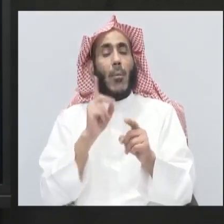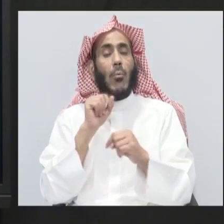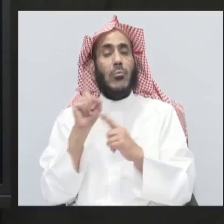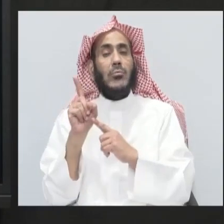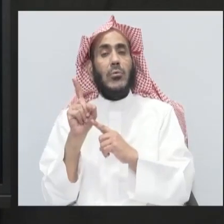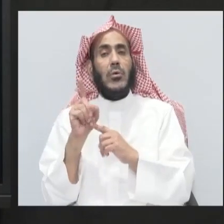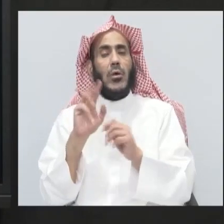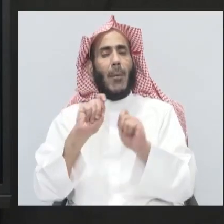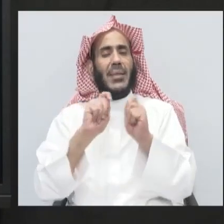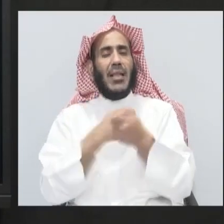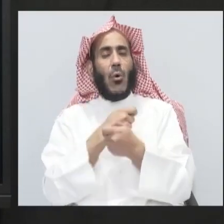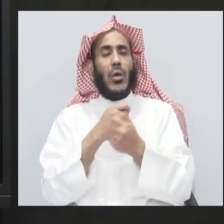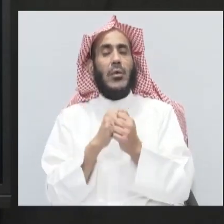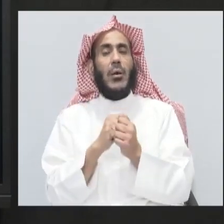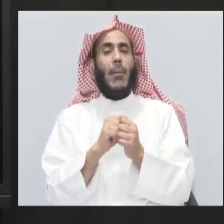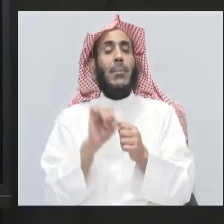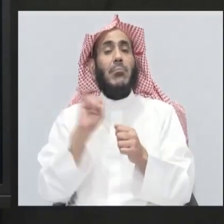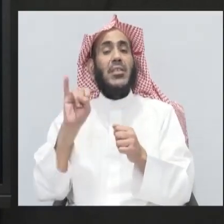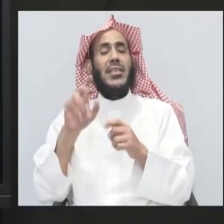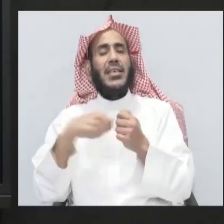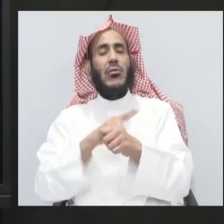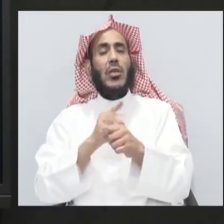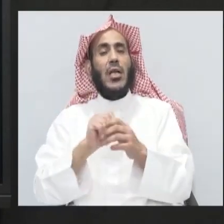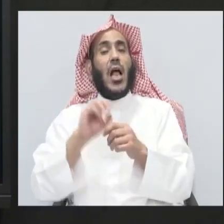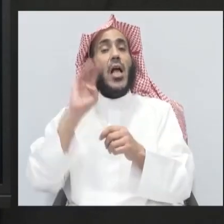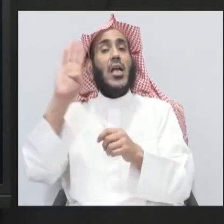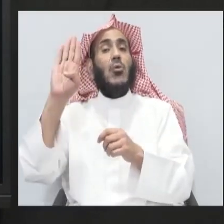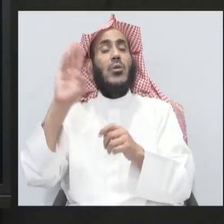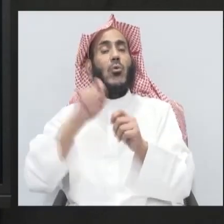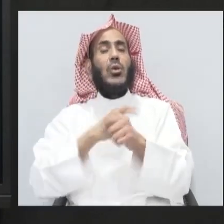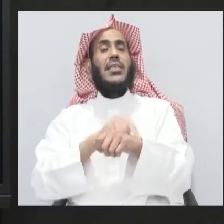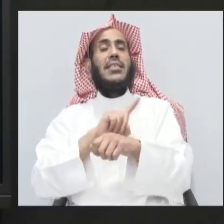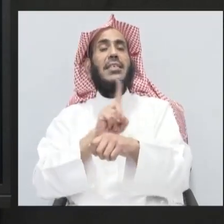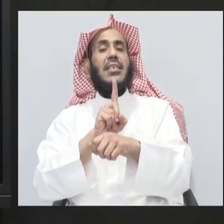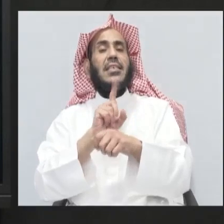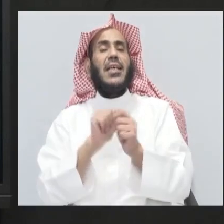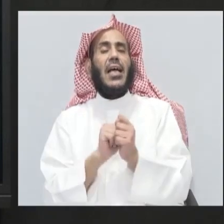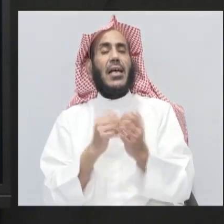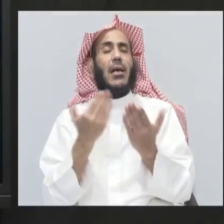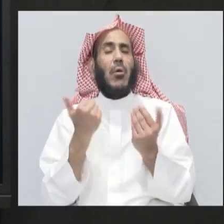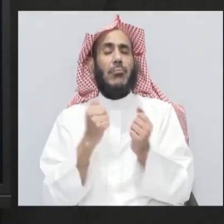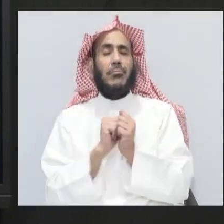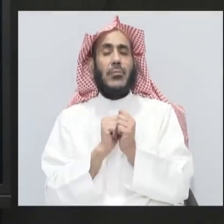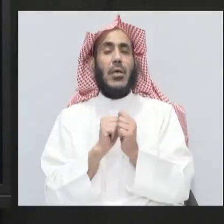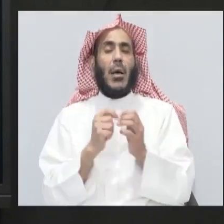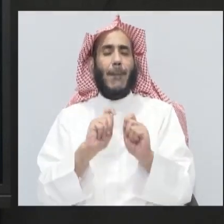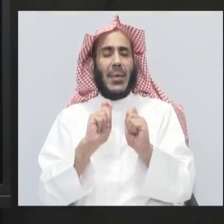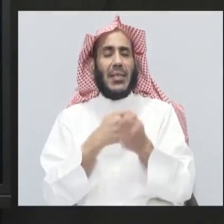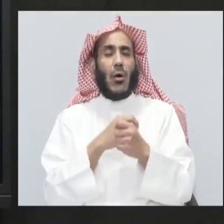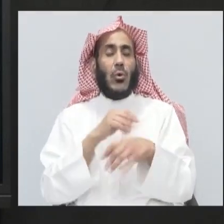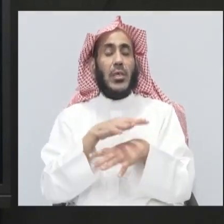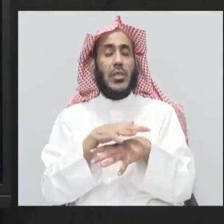هنا ان اقوم بالتحويل من متر لكل ثانيه الى كيلومتر لكل ساعه كما اخذناه في بدايه الدروس مع تحويل